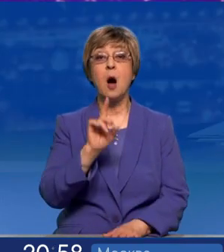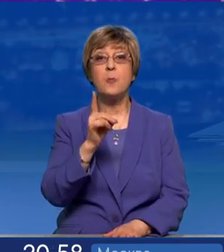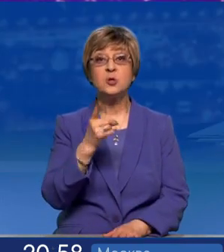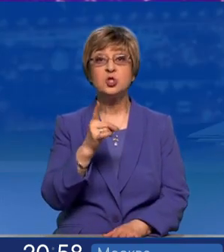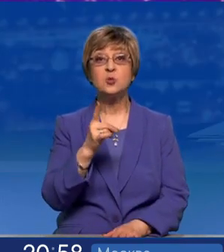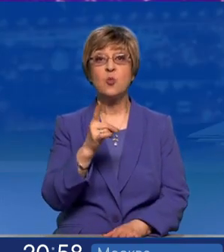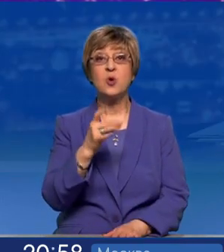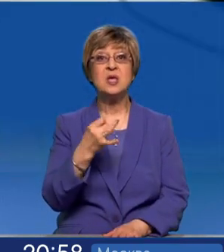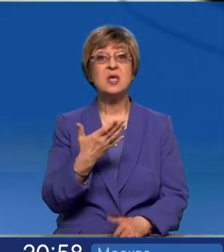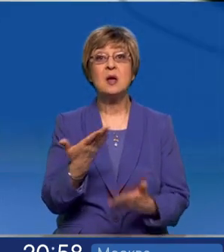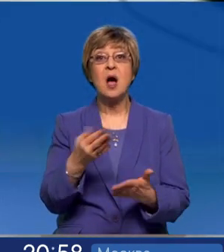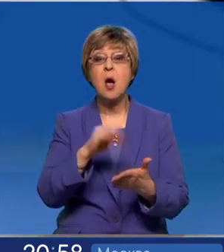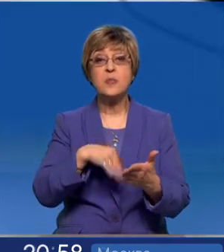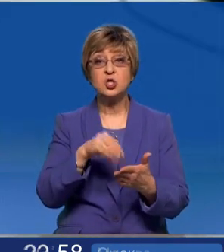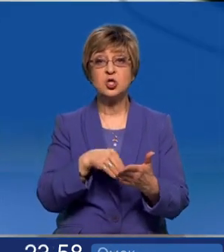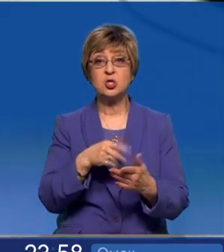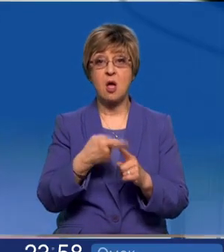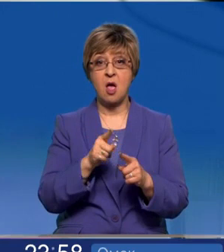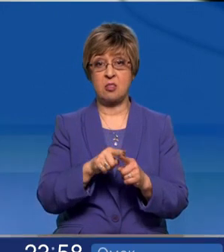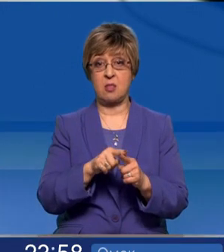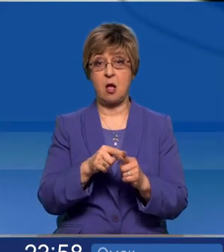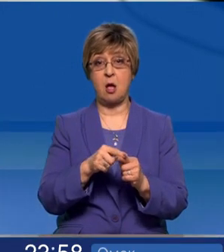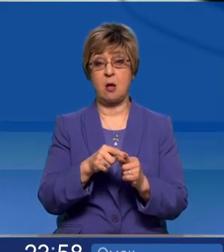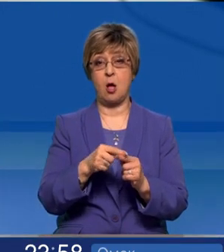нормой? Самое страшное, знаете, что?